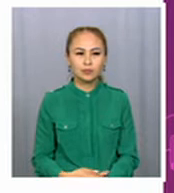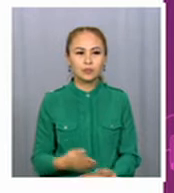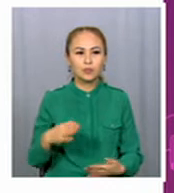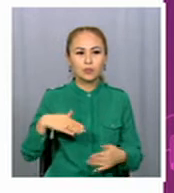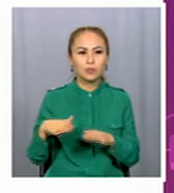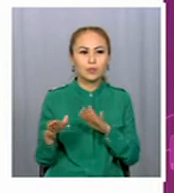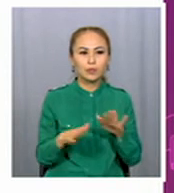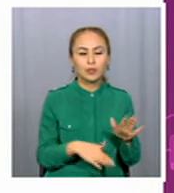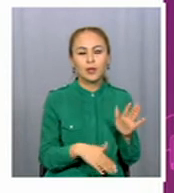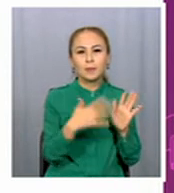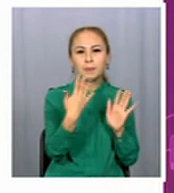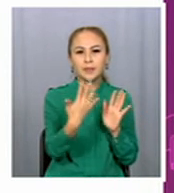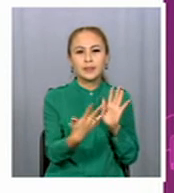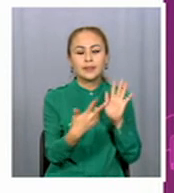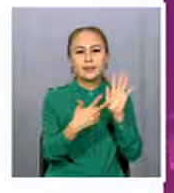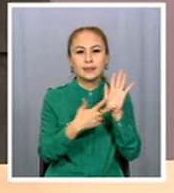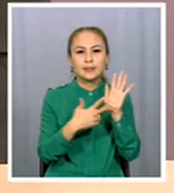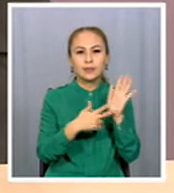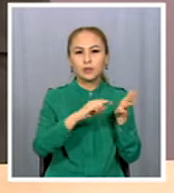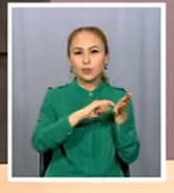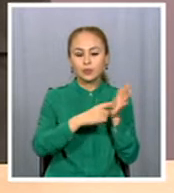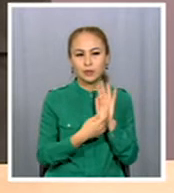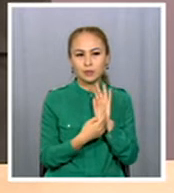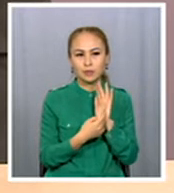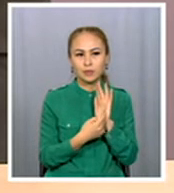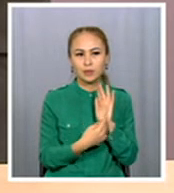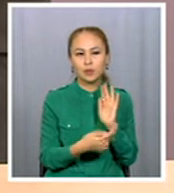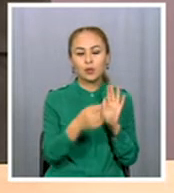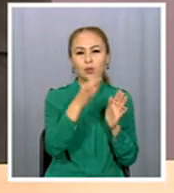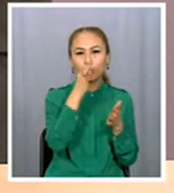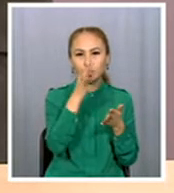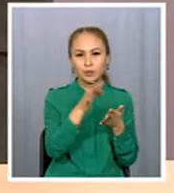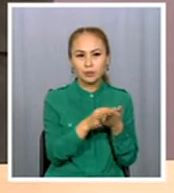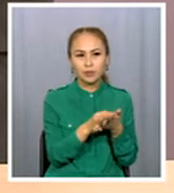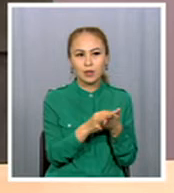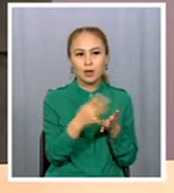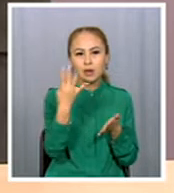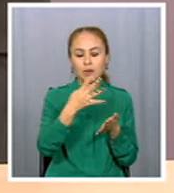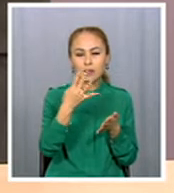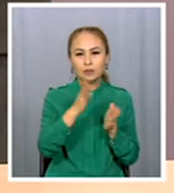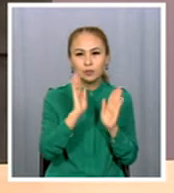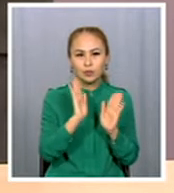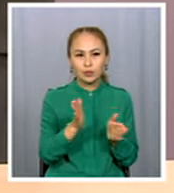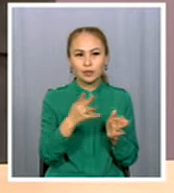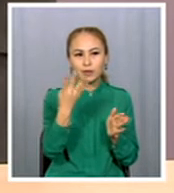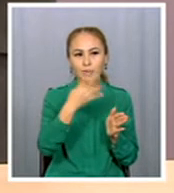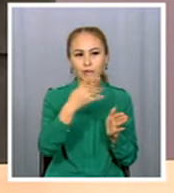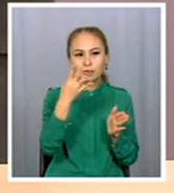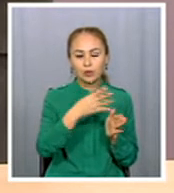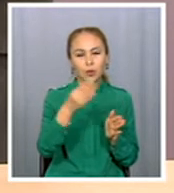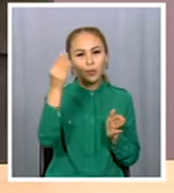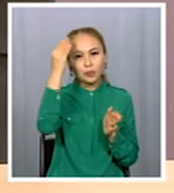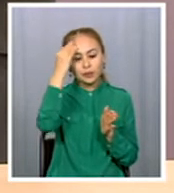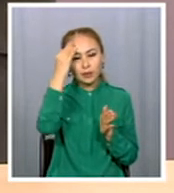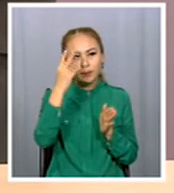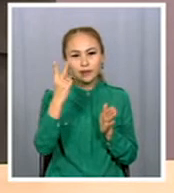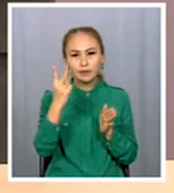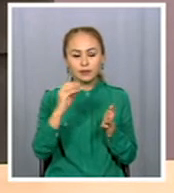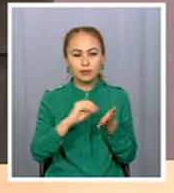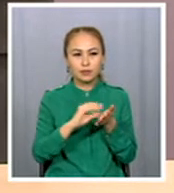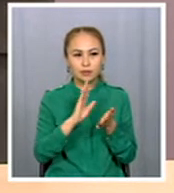соң 5-ті 8-ге көбейтеміз. Көбейтінінің мәні 40-қа тең. 40-қа ойдағы 2-ні